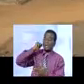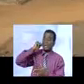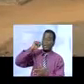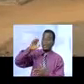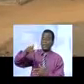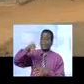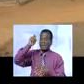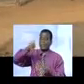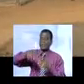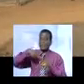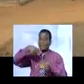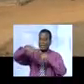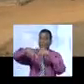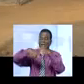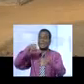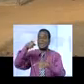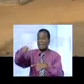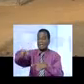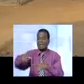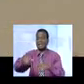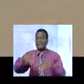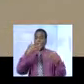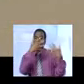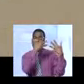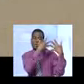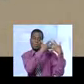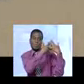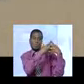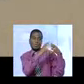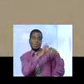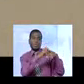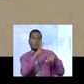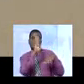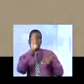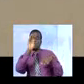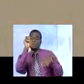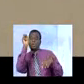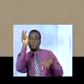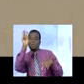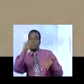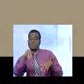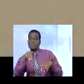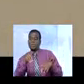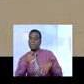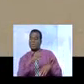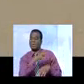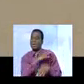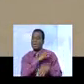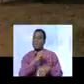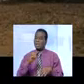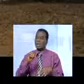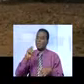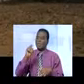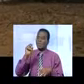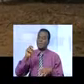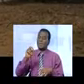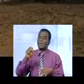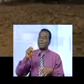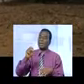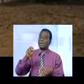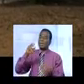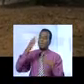se rendre ici, à la prison de Grand Bassam. Une prison construite en